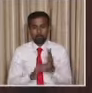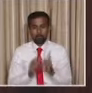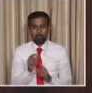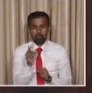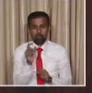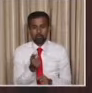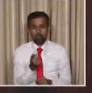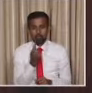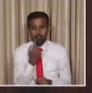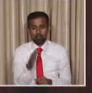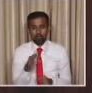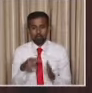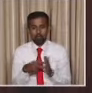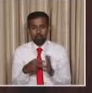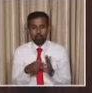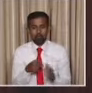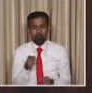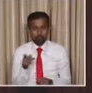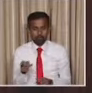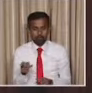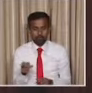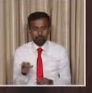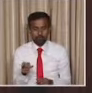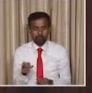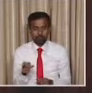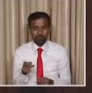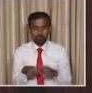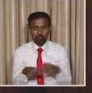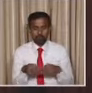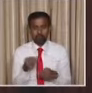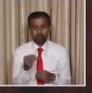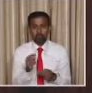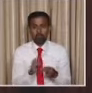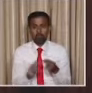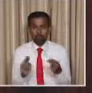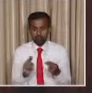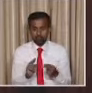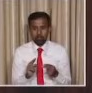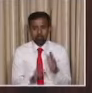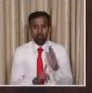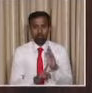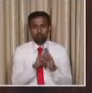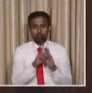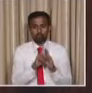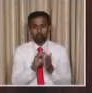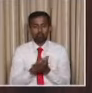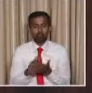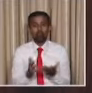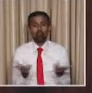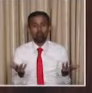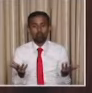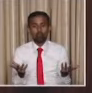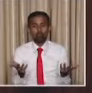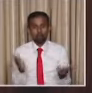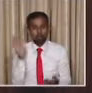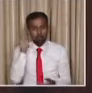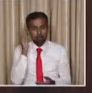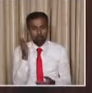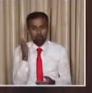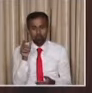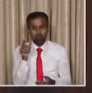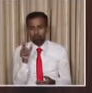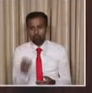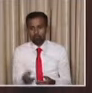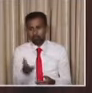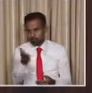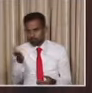කිව්වා මේ අයවැයට ඡන්ද දෙන්න එපා උතුරට මොනවද කළේ කියලා. එතුමා මෙතන ඉන්නවද